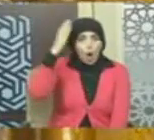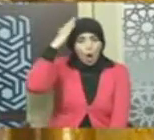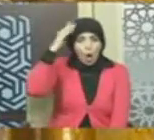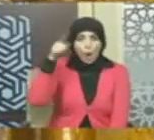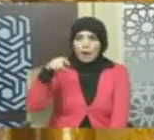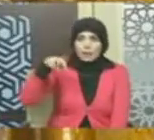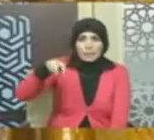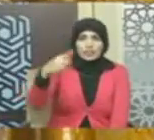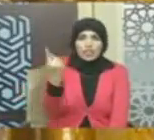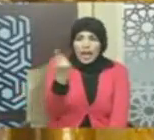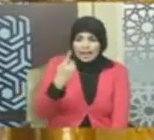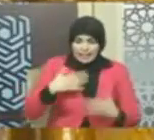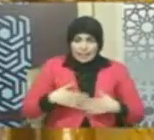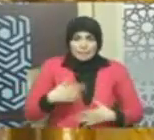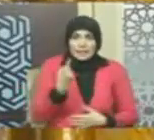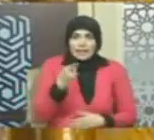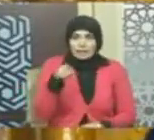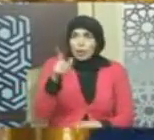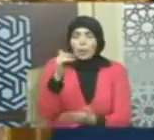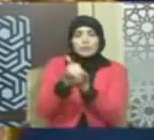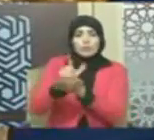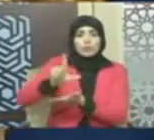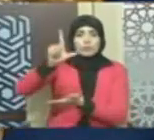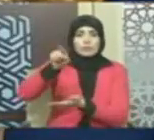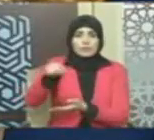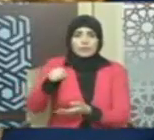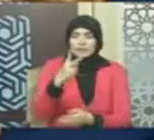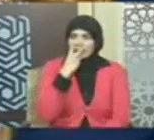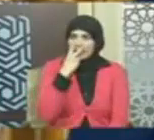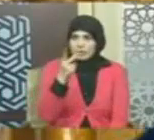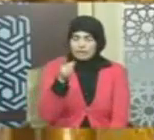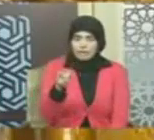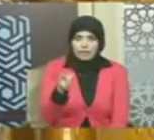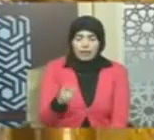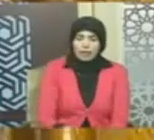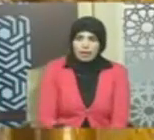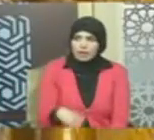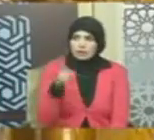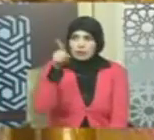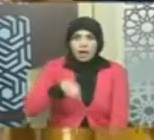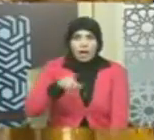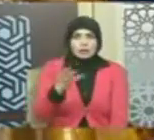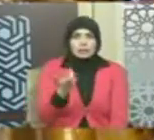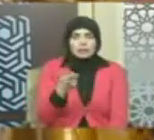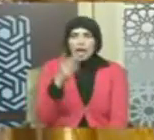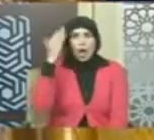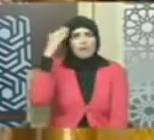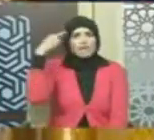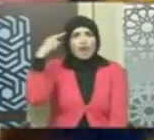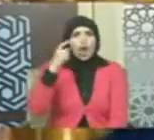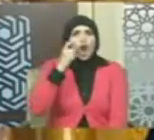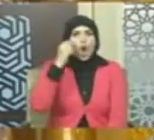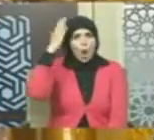عطلا وهو راعيها، فهان في عينه ما كان يعظمه